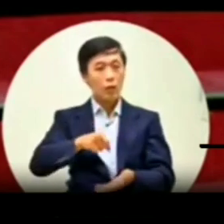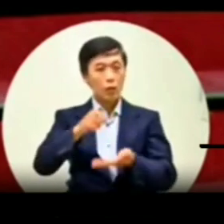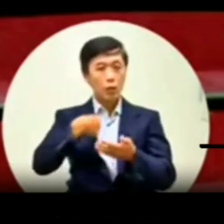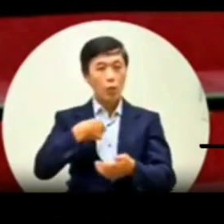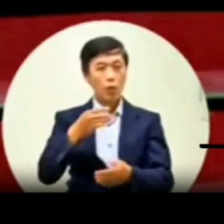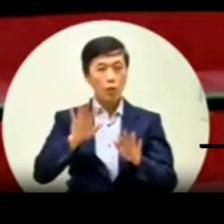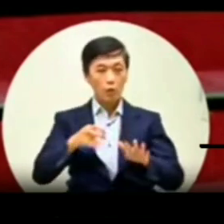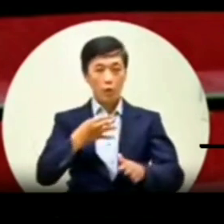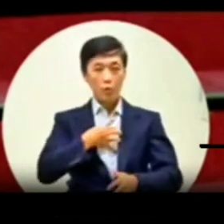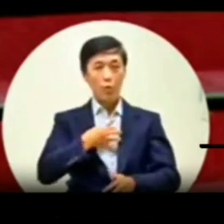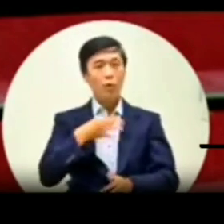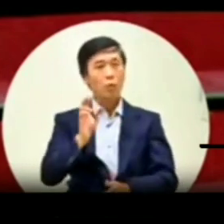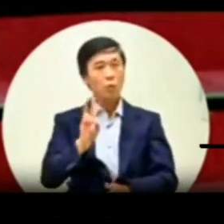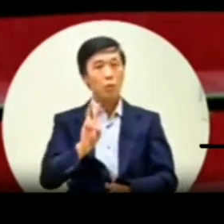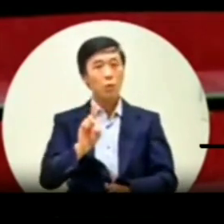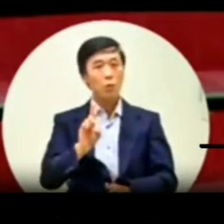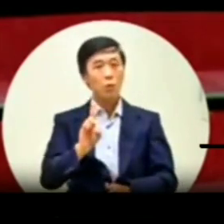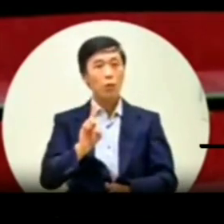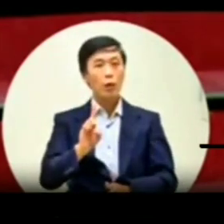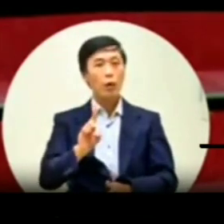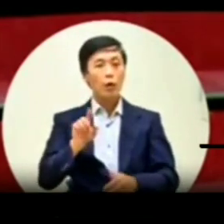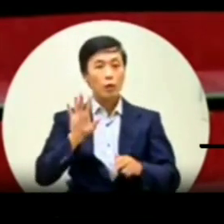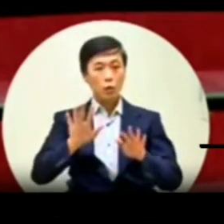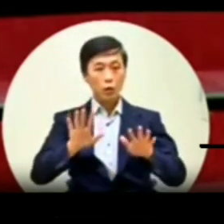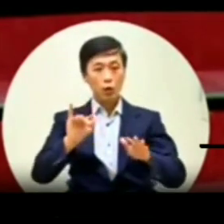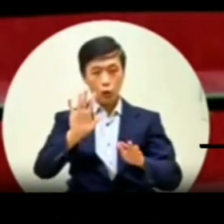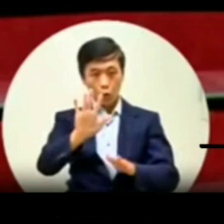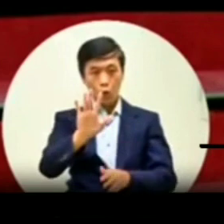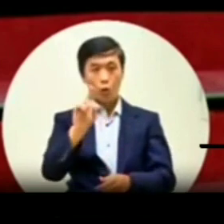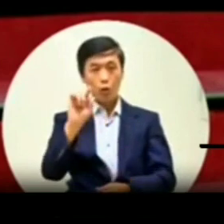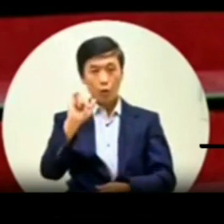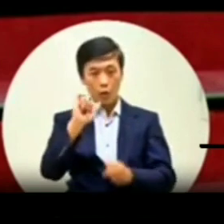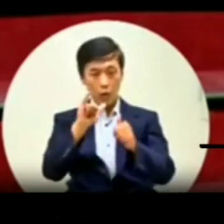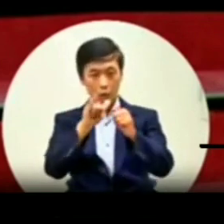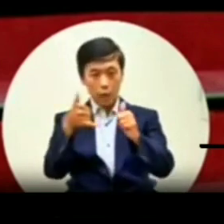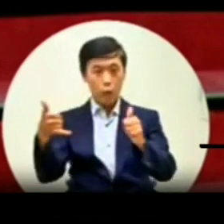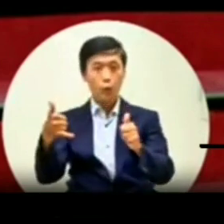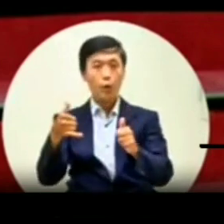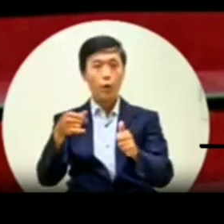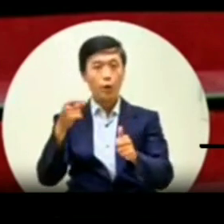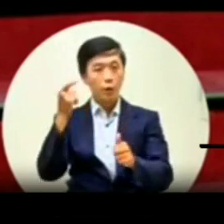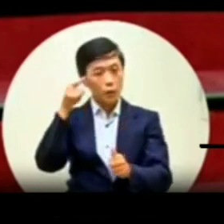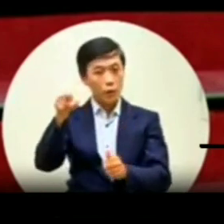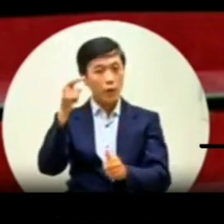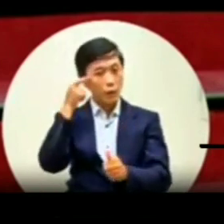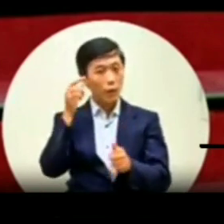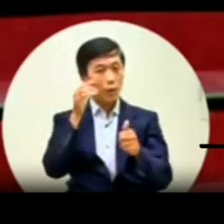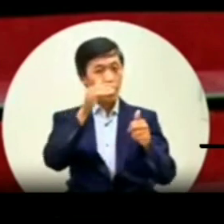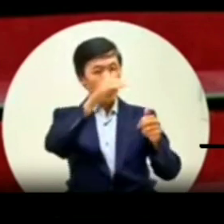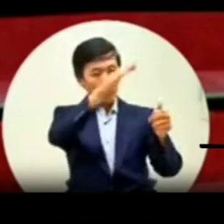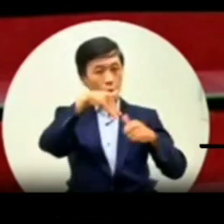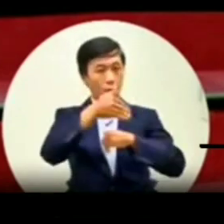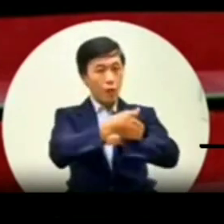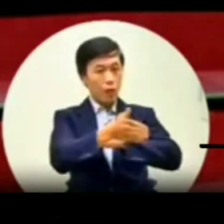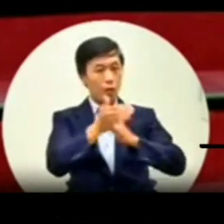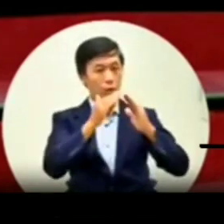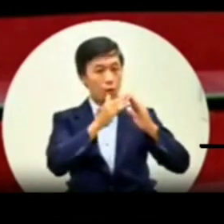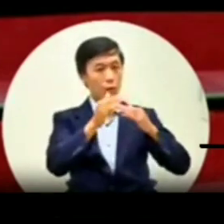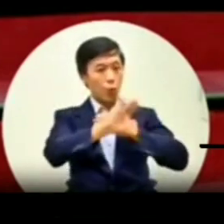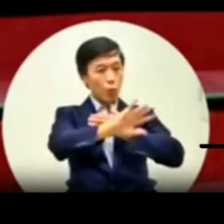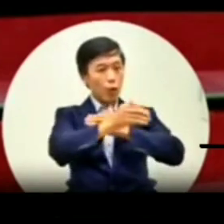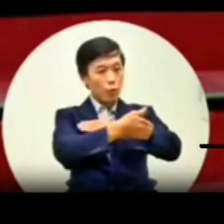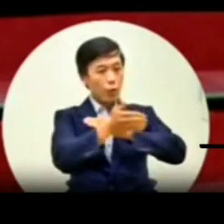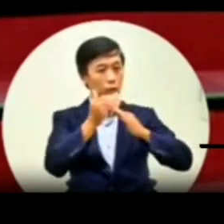是什么？因为今天有一个议员，他说他要叫外县市所有罢韩的人来高